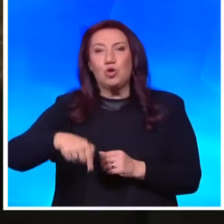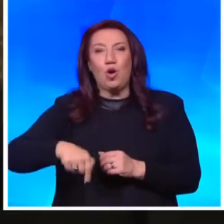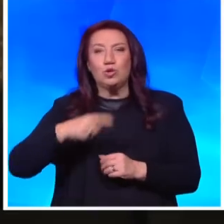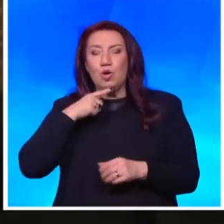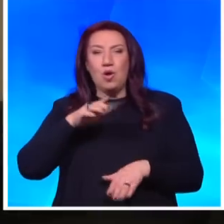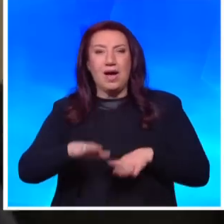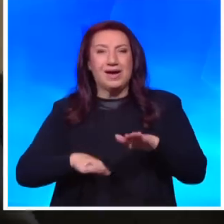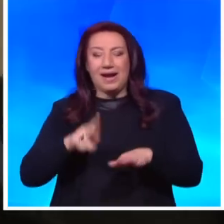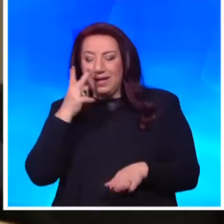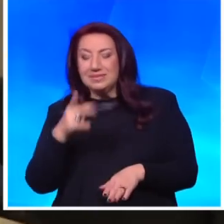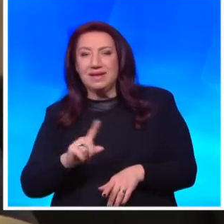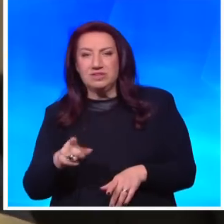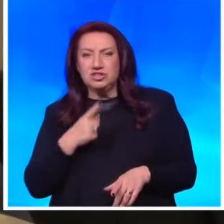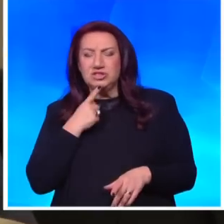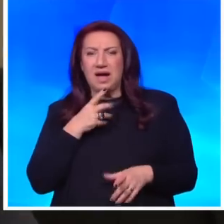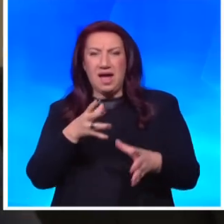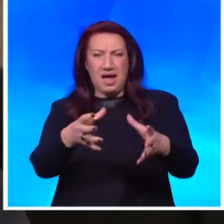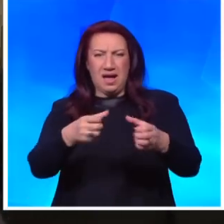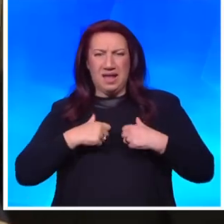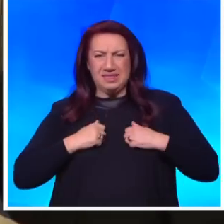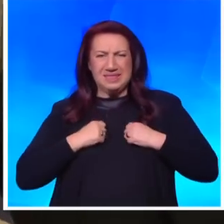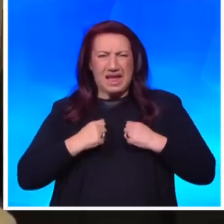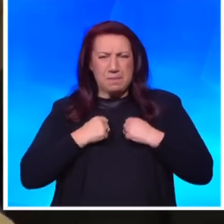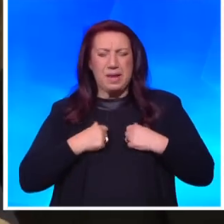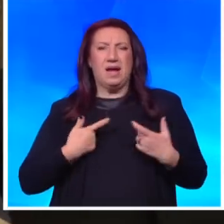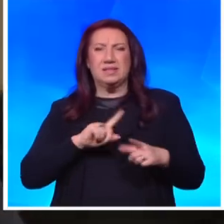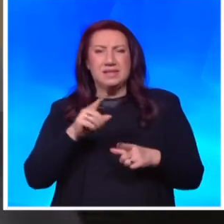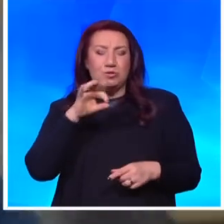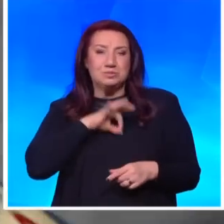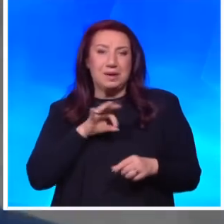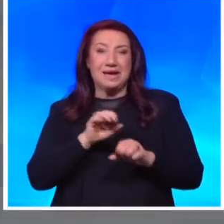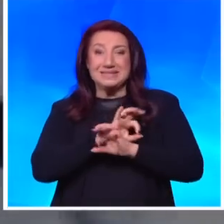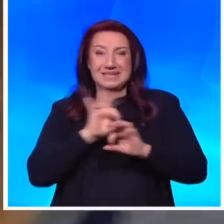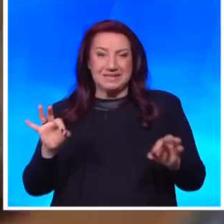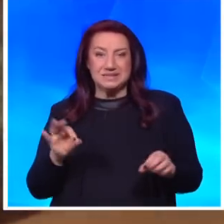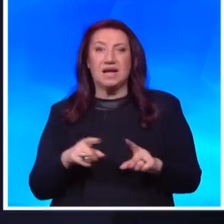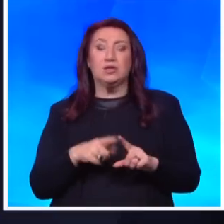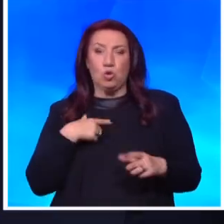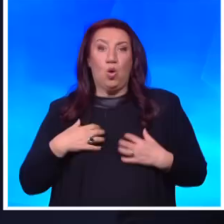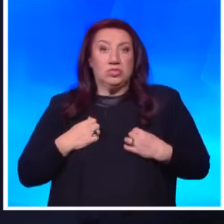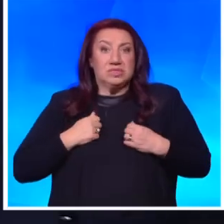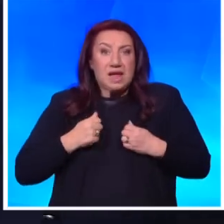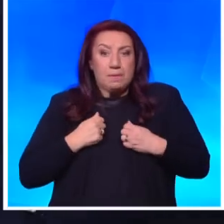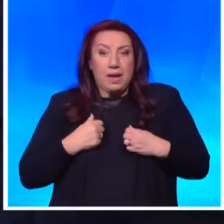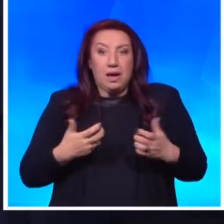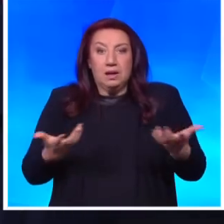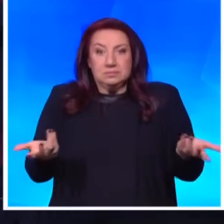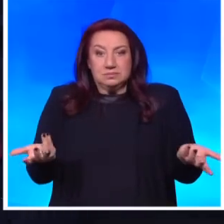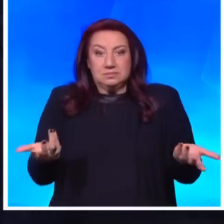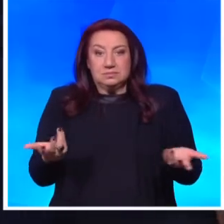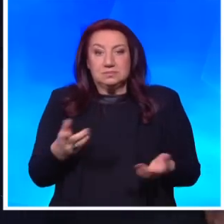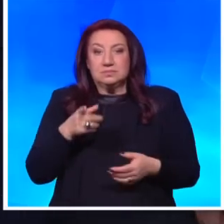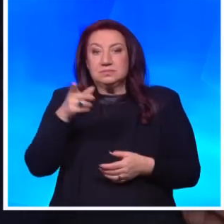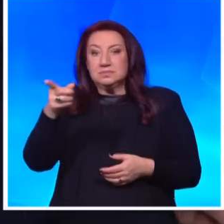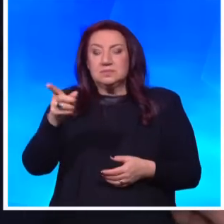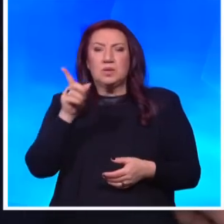ме, мисля, че копче не можаха да ми скъсат, защото ризата е относително здрава, но дърпаха ме, да, да. Ами онзи рошовия господин